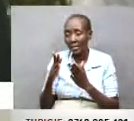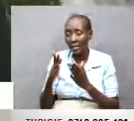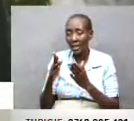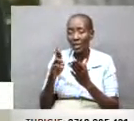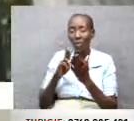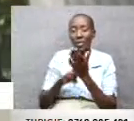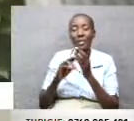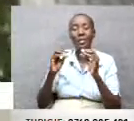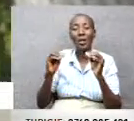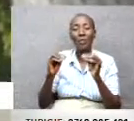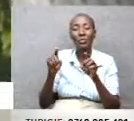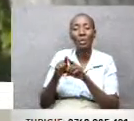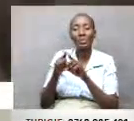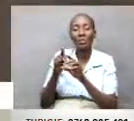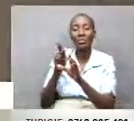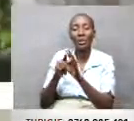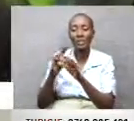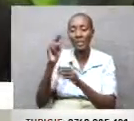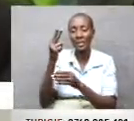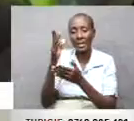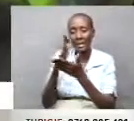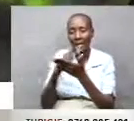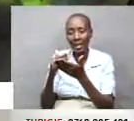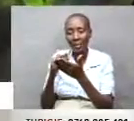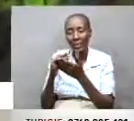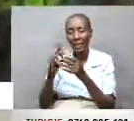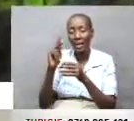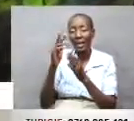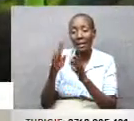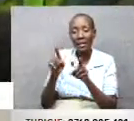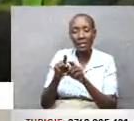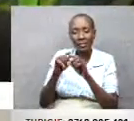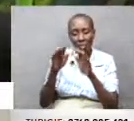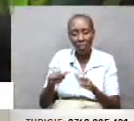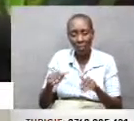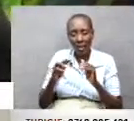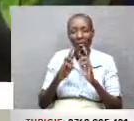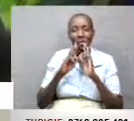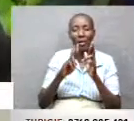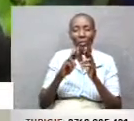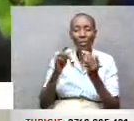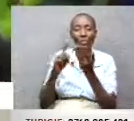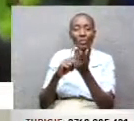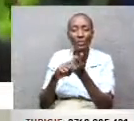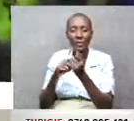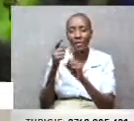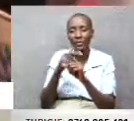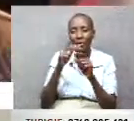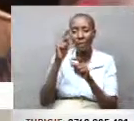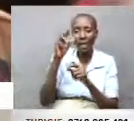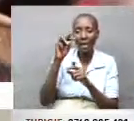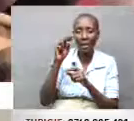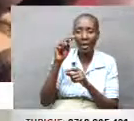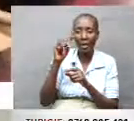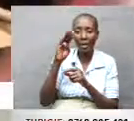huduma namba. Wakati huo Wakenya wakiendelea kusubiri takwimu kamili ya sensa kutoka kwa mamlaka ya kitaifa ya takwimu nchini KNBS, viongozi wa